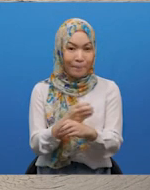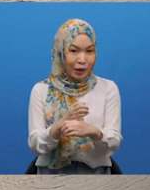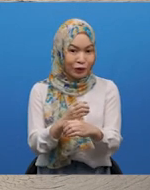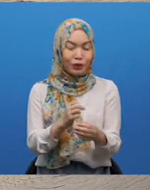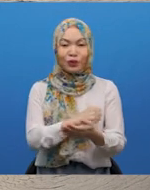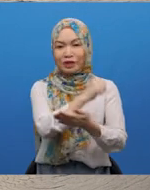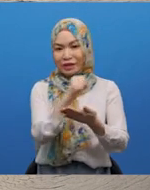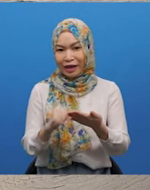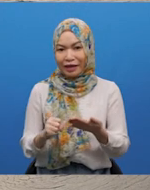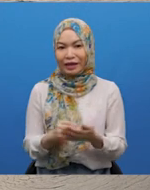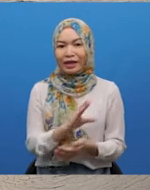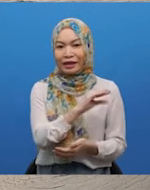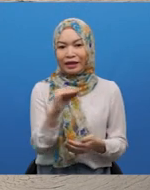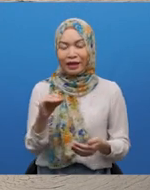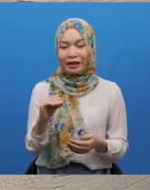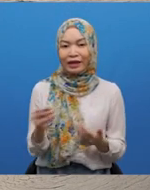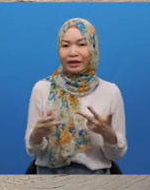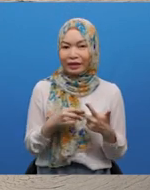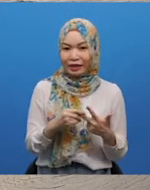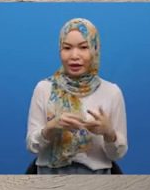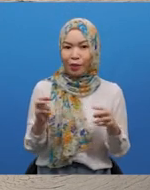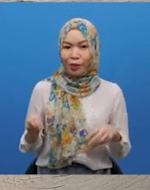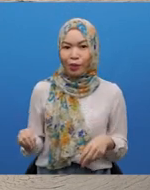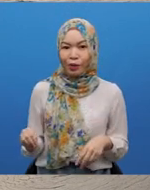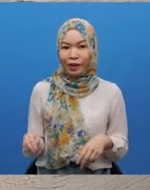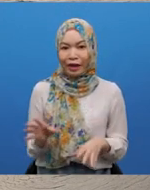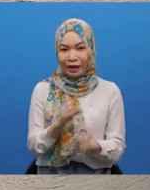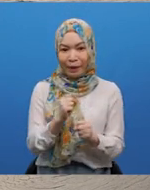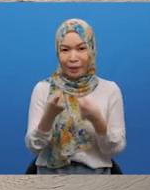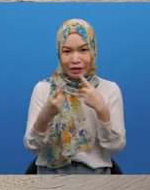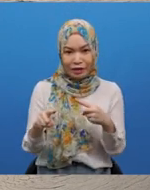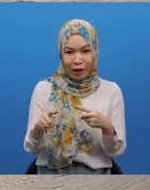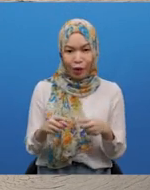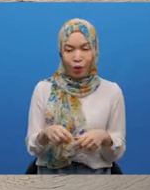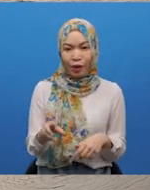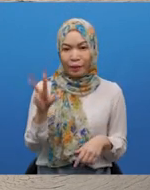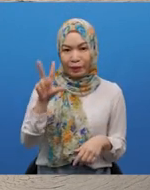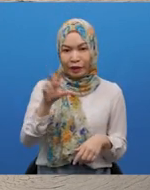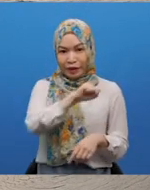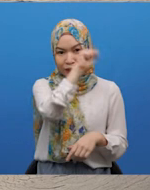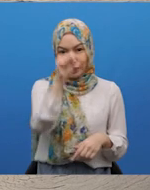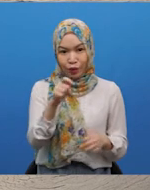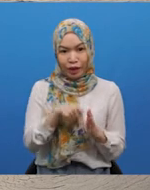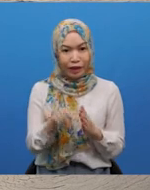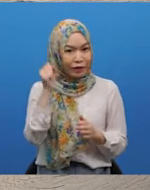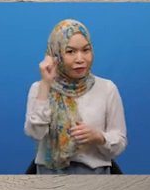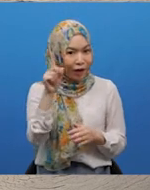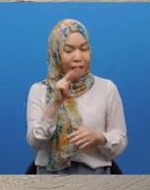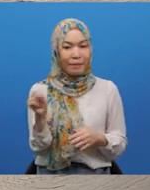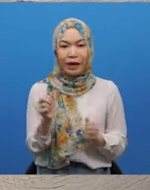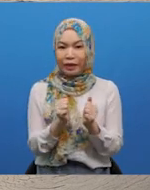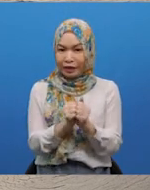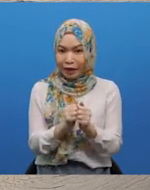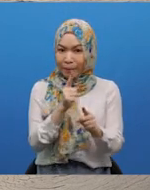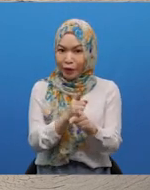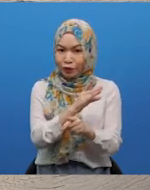Ketiga, murid dapat menjawab sekurang-kurangnya 3 soalan pemahaman dengan betul